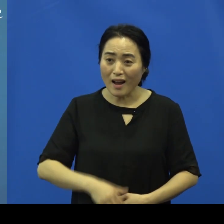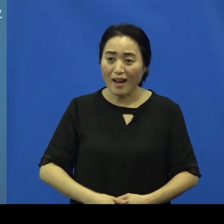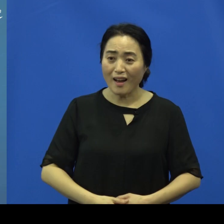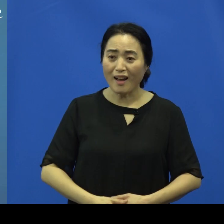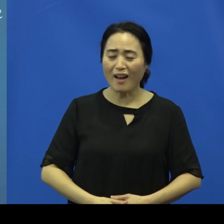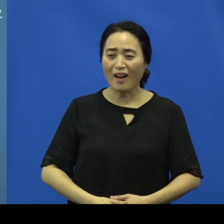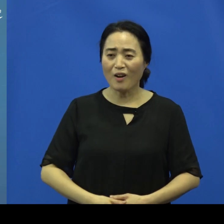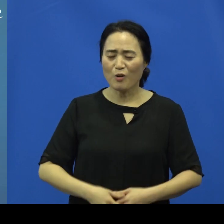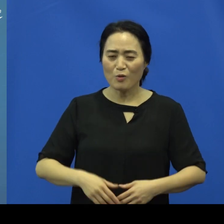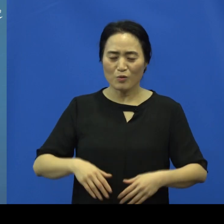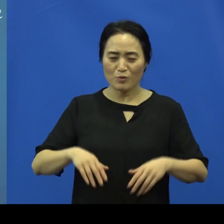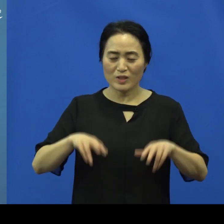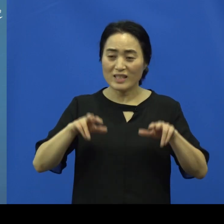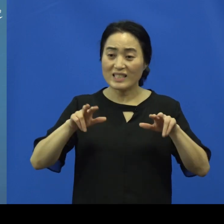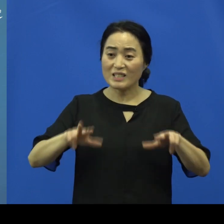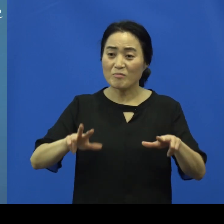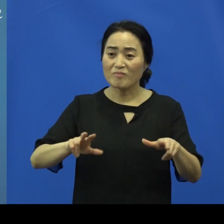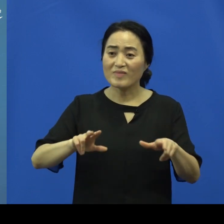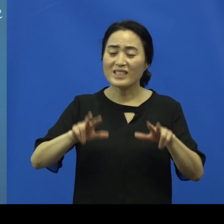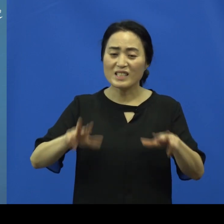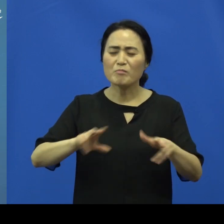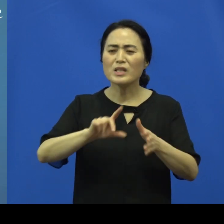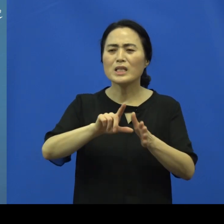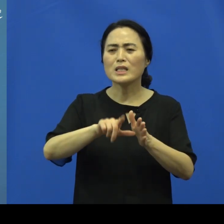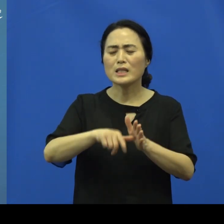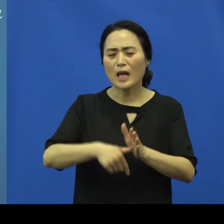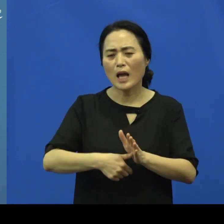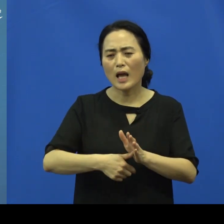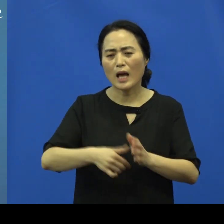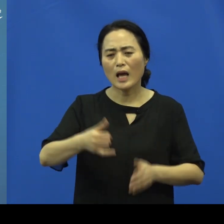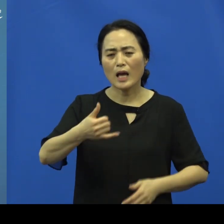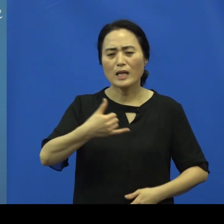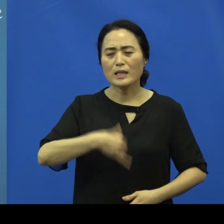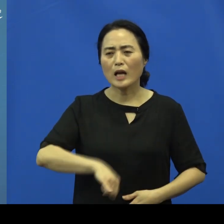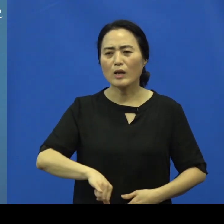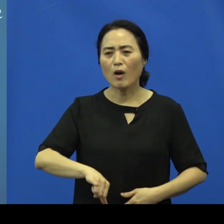여러분, 우리 시대에 이미 죽은 것 같은 자녀들이 많아요.